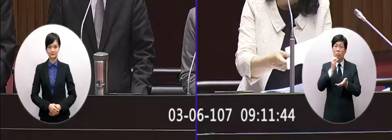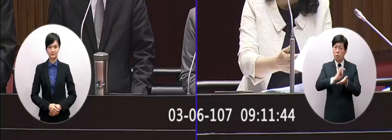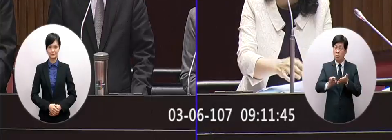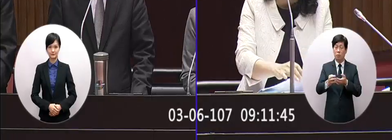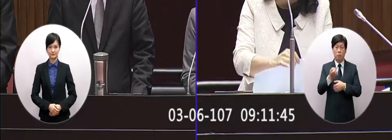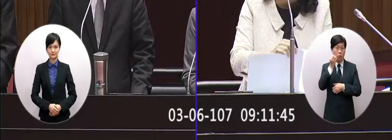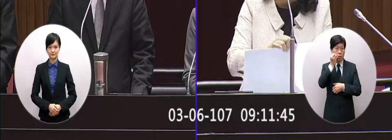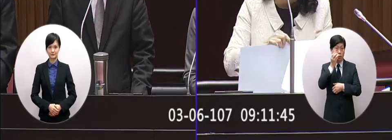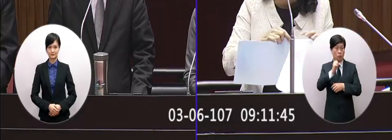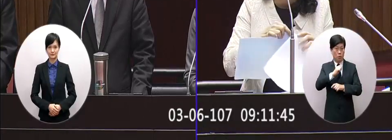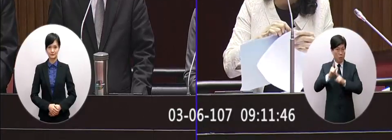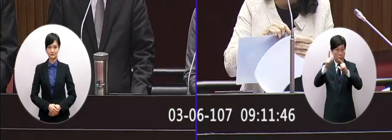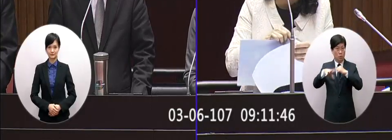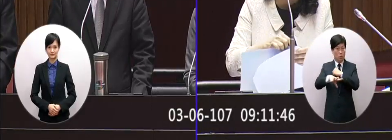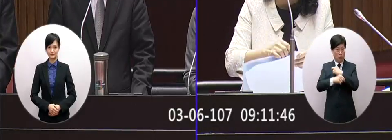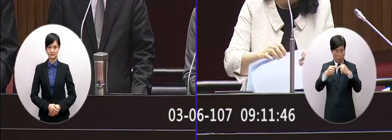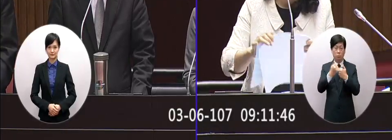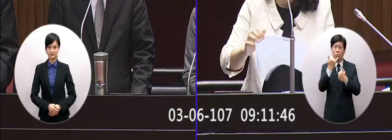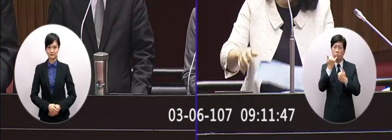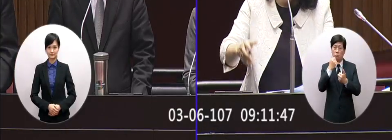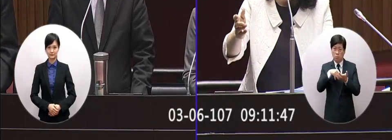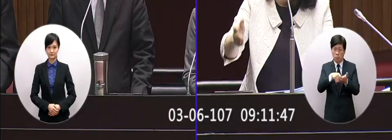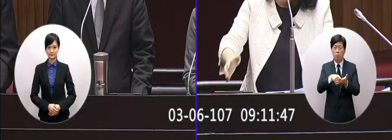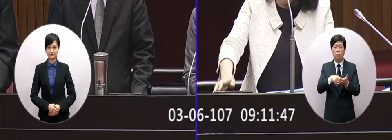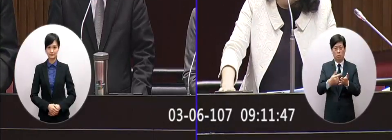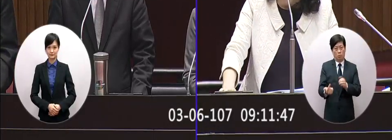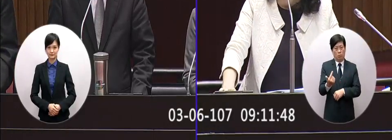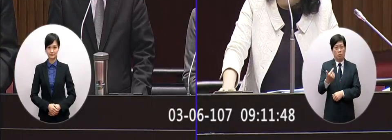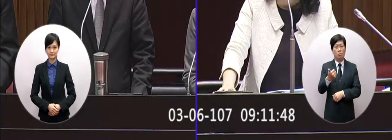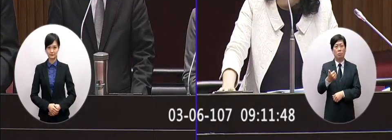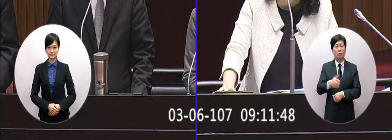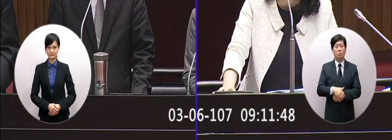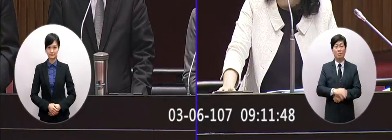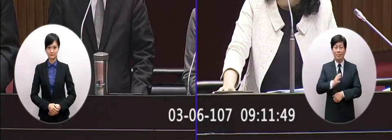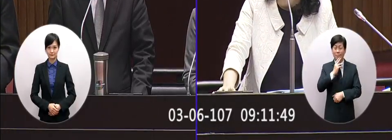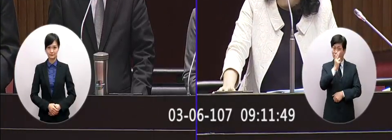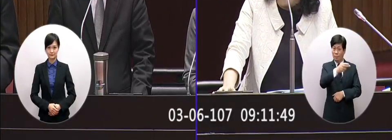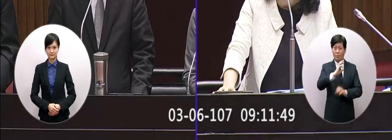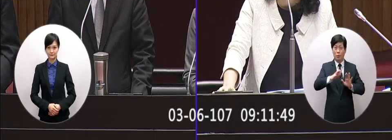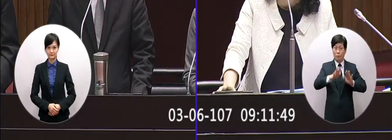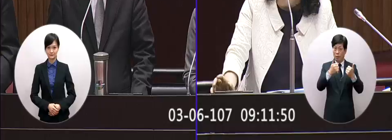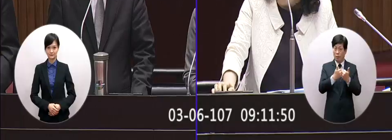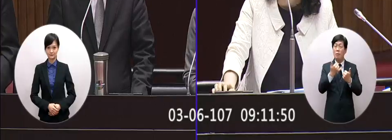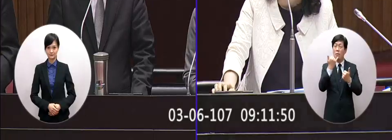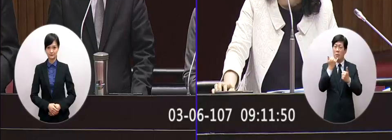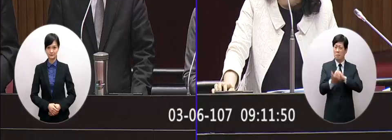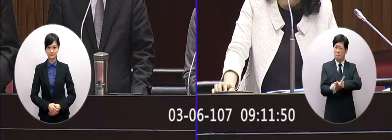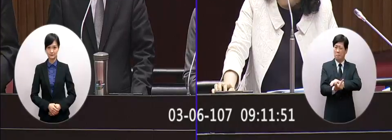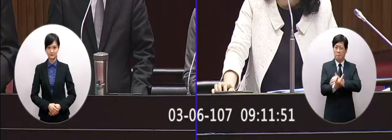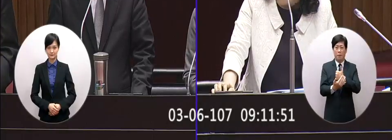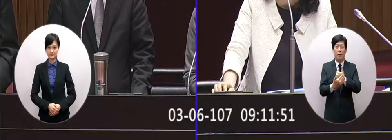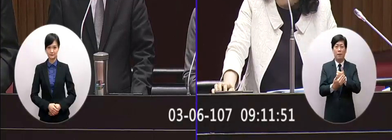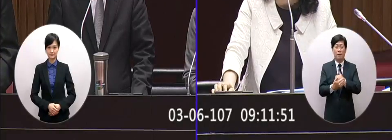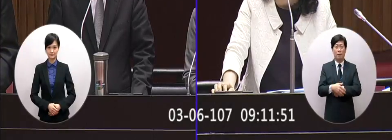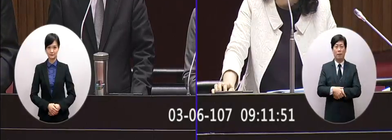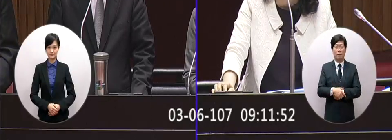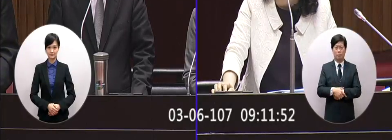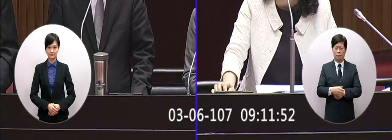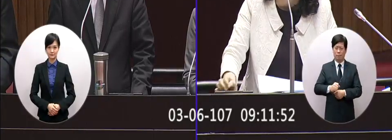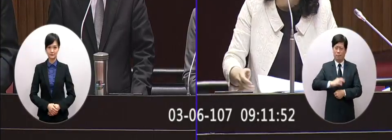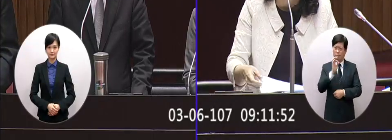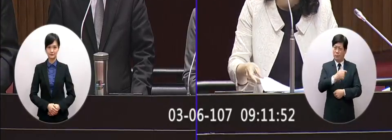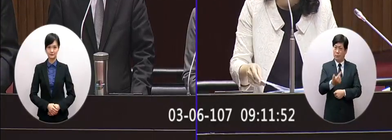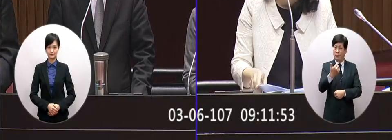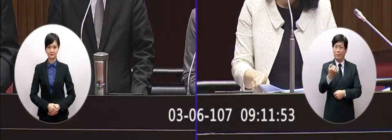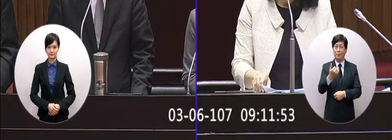基金来报的话，我们就会尽快。不过就是我们请这个国发会能够尽速加速来